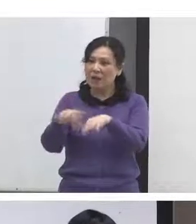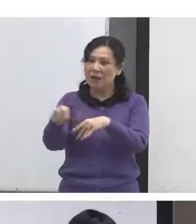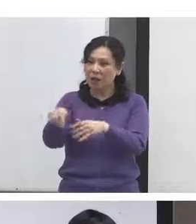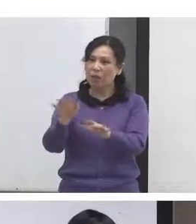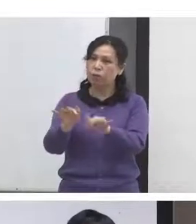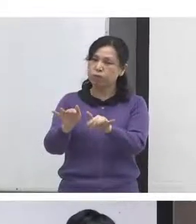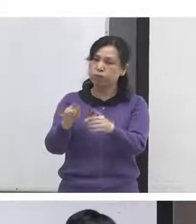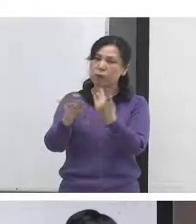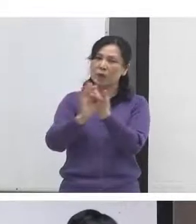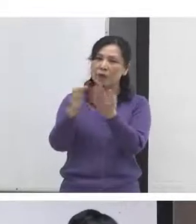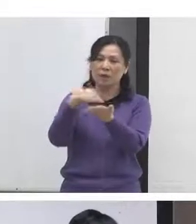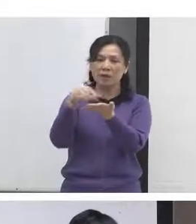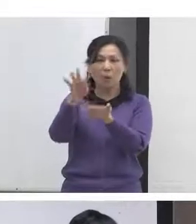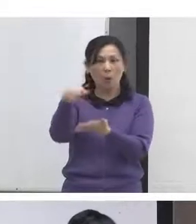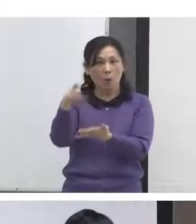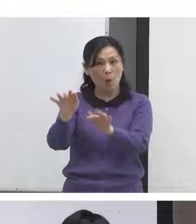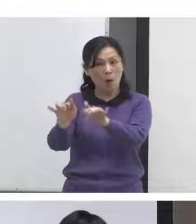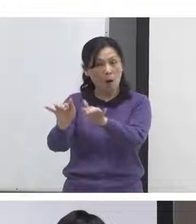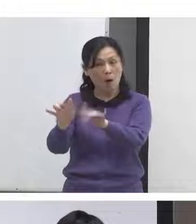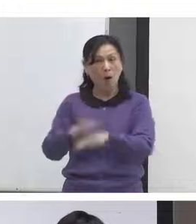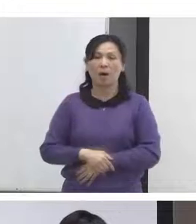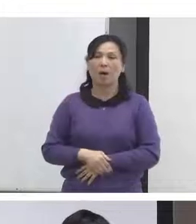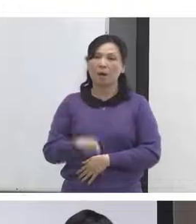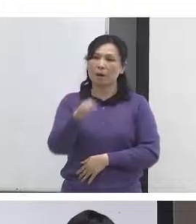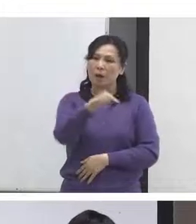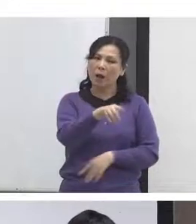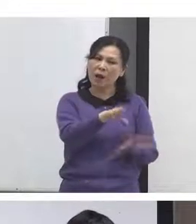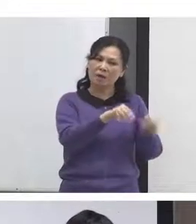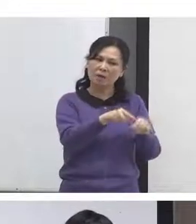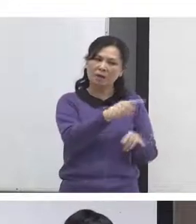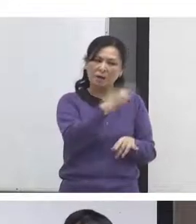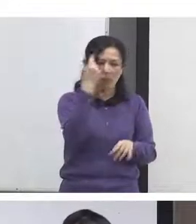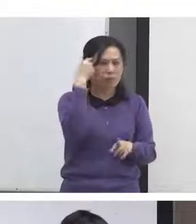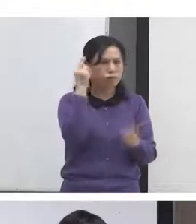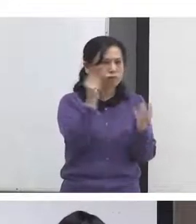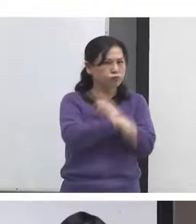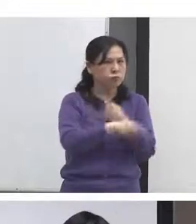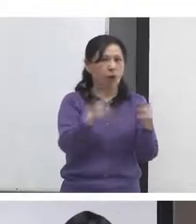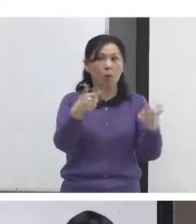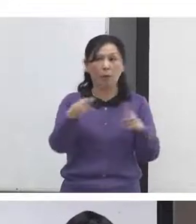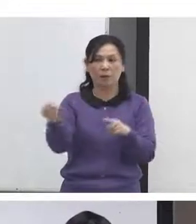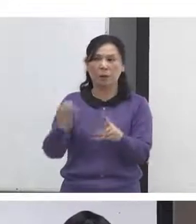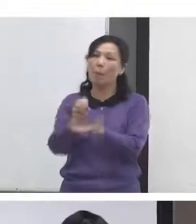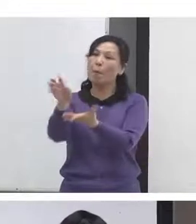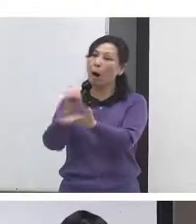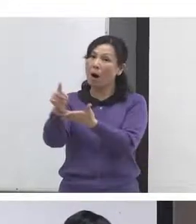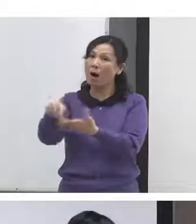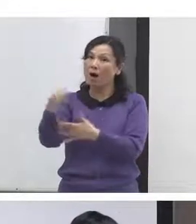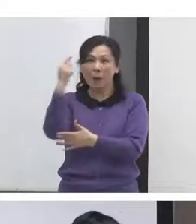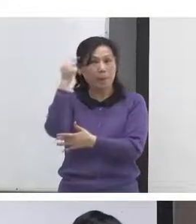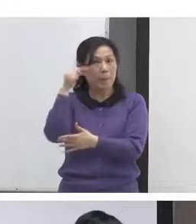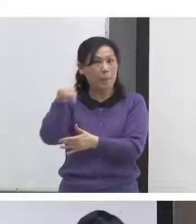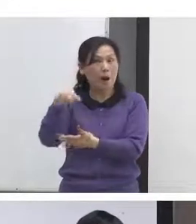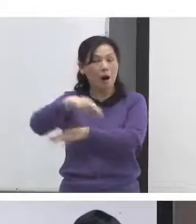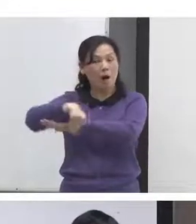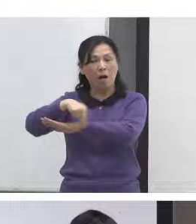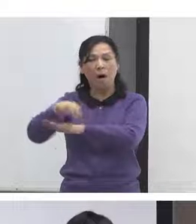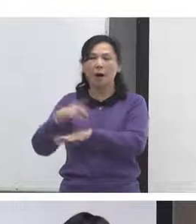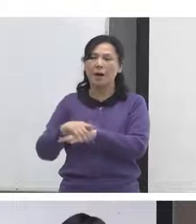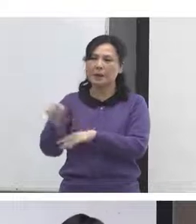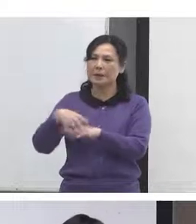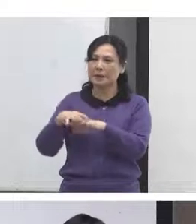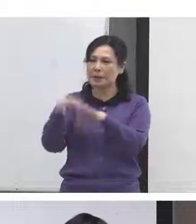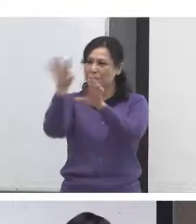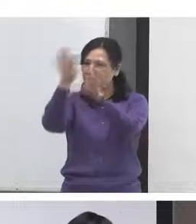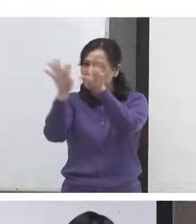那 Excel 本身他可能不是以资料的思维来做的，他是以报告的思维来做的。那报告的思维就会变成他会想要排版